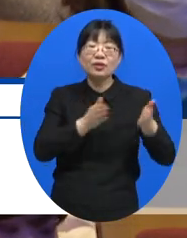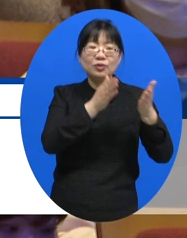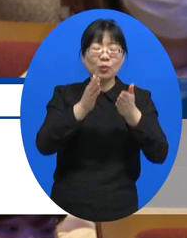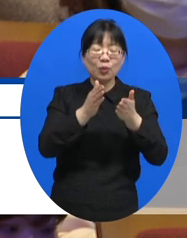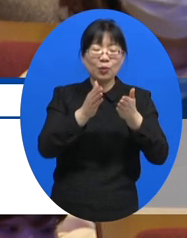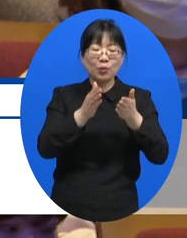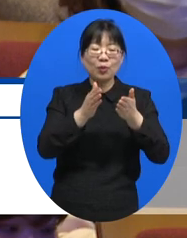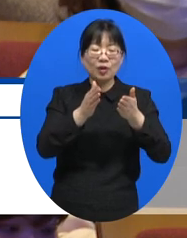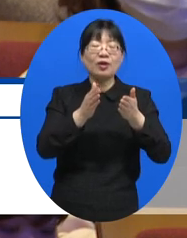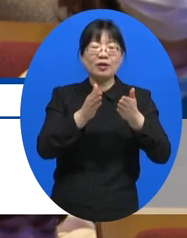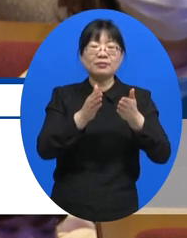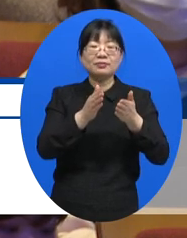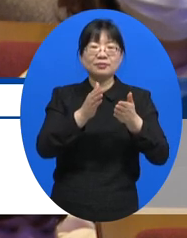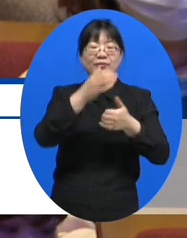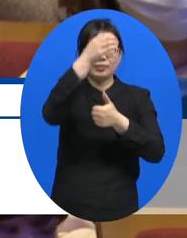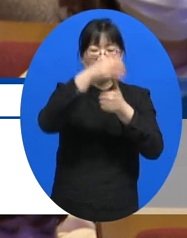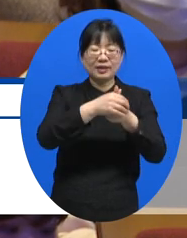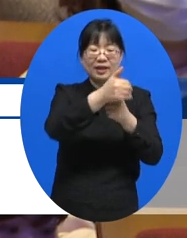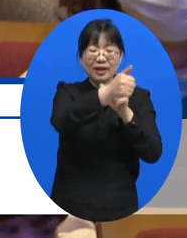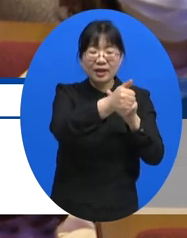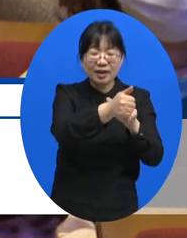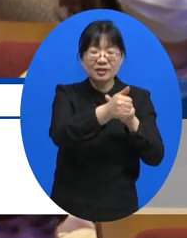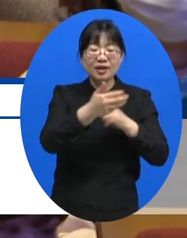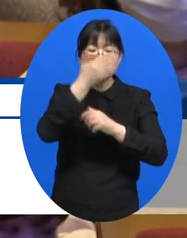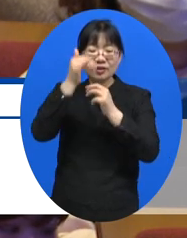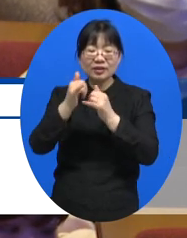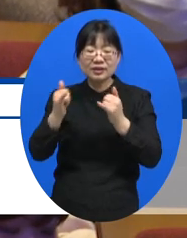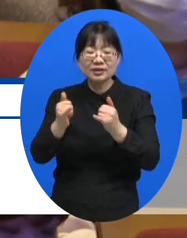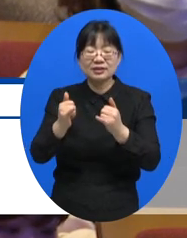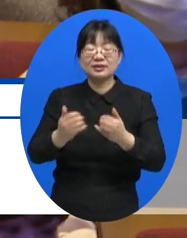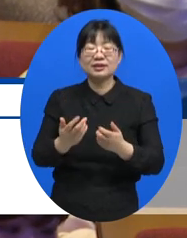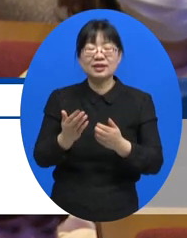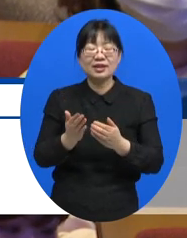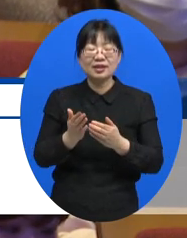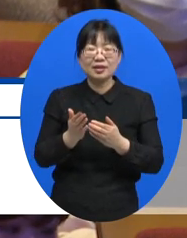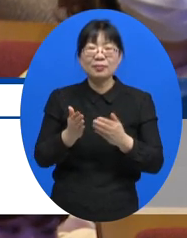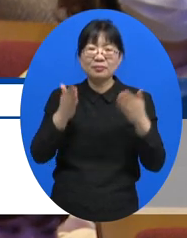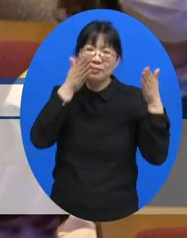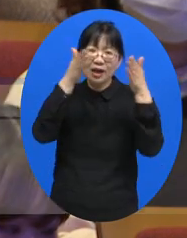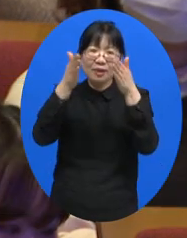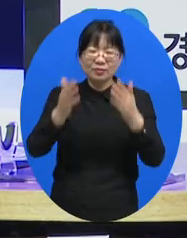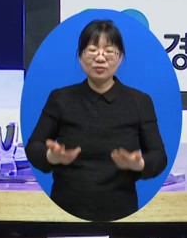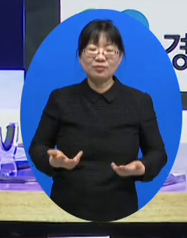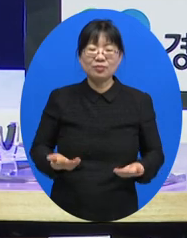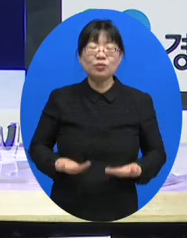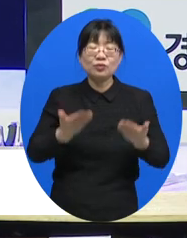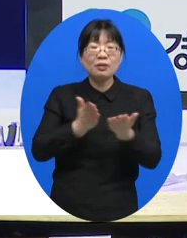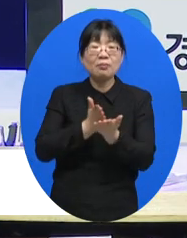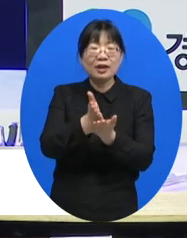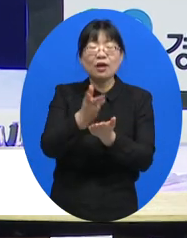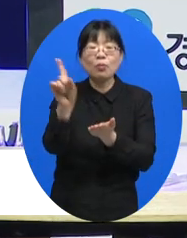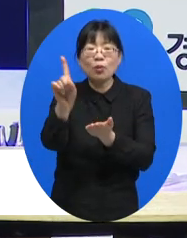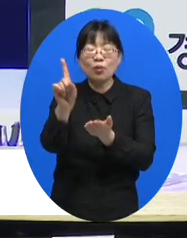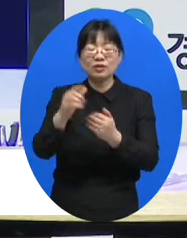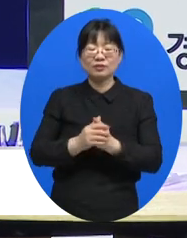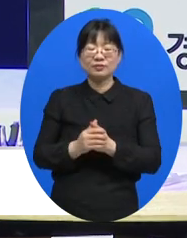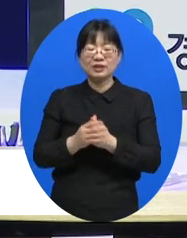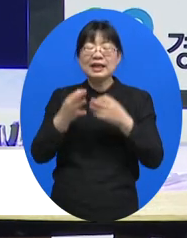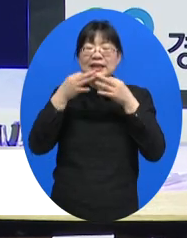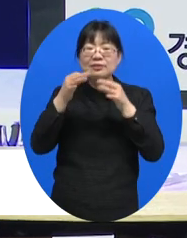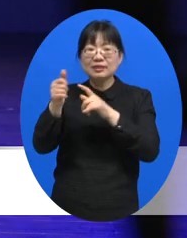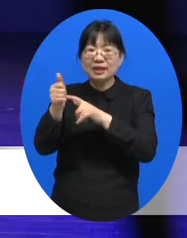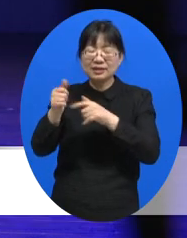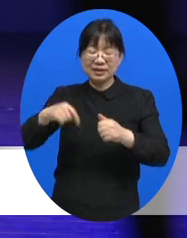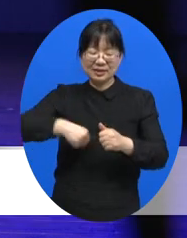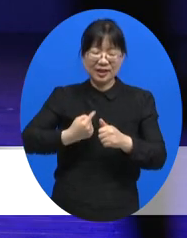경기도지사님께서는 청년들이 지향해야 할 봉사의 방향은 어떤 점인지 궁금합니다. 김 지사는 자기 주변에서 할